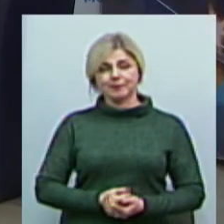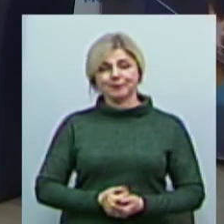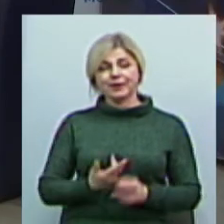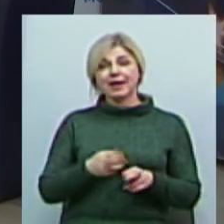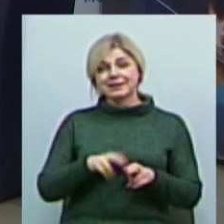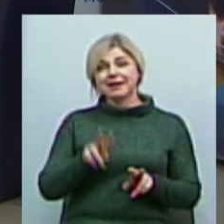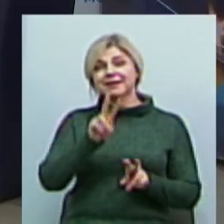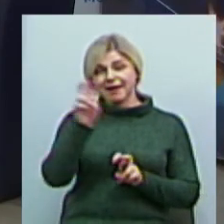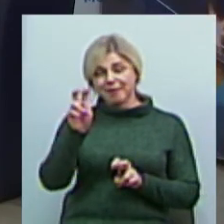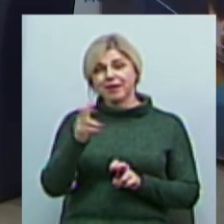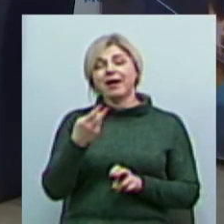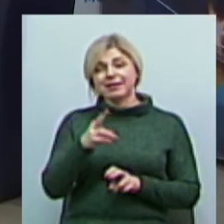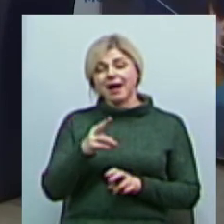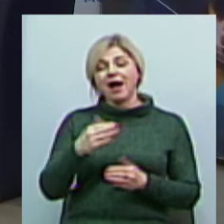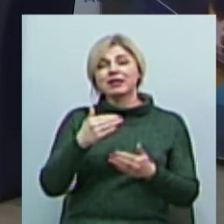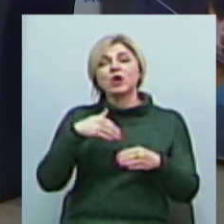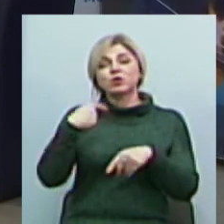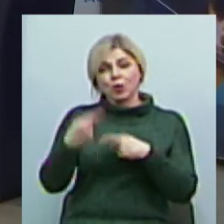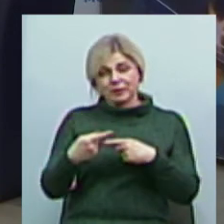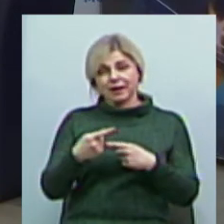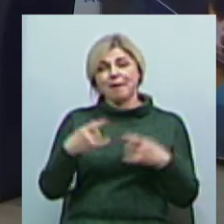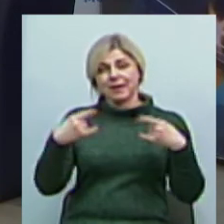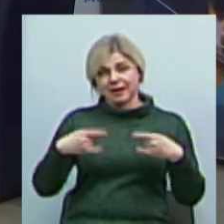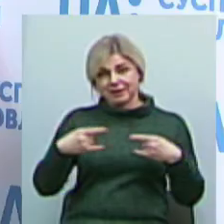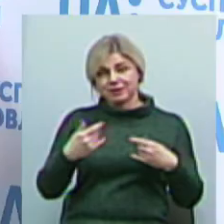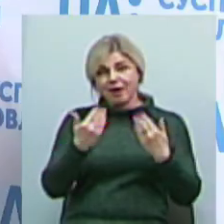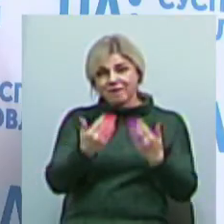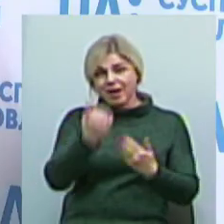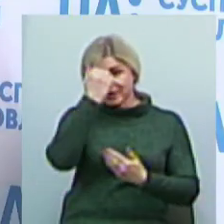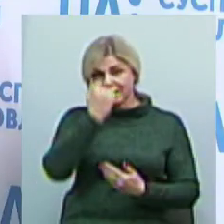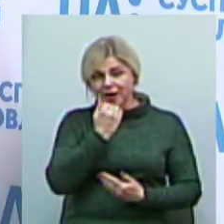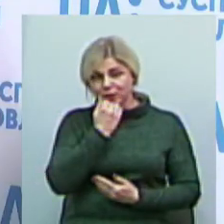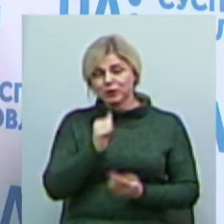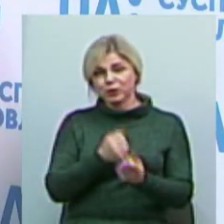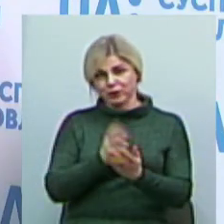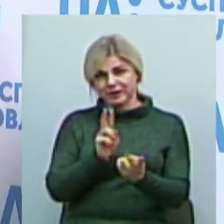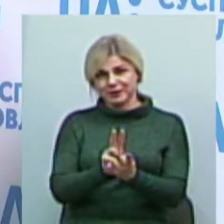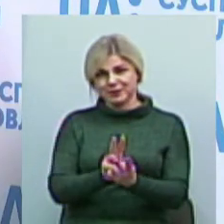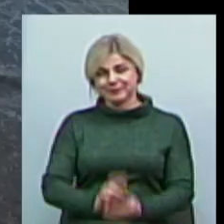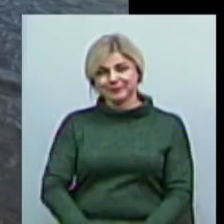однієї з наступних передач. Я вам дуже дякую. Дякую за цю бесіду. Дякую всім, хто був з нами. Побачимось.